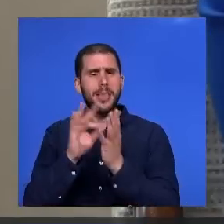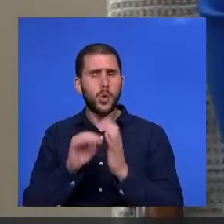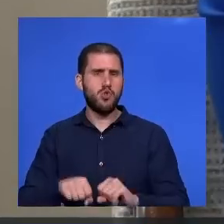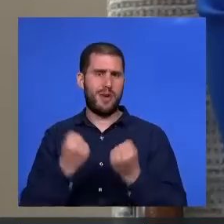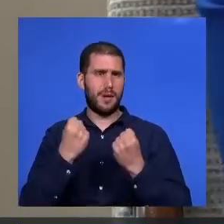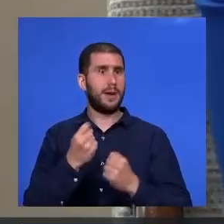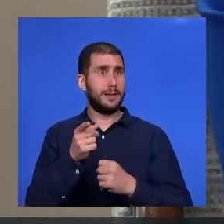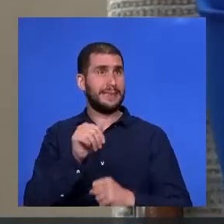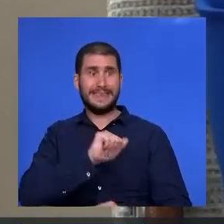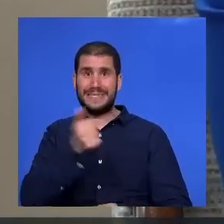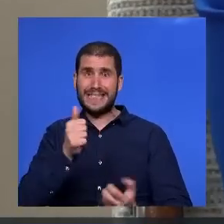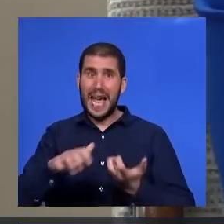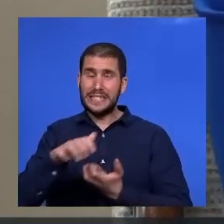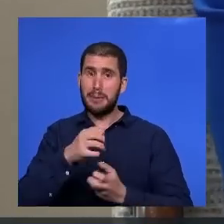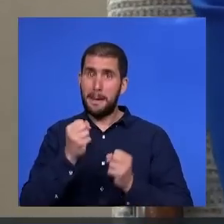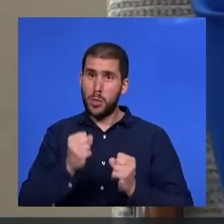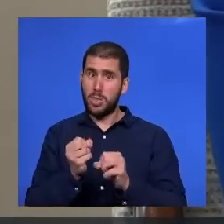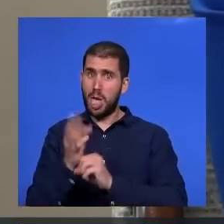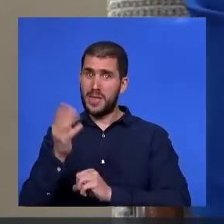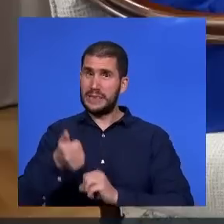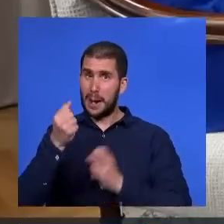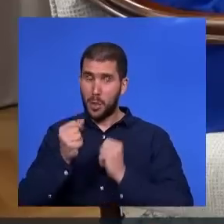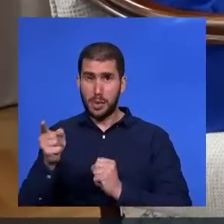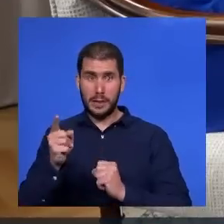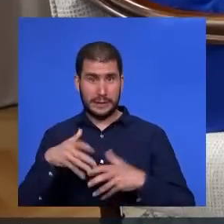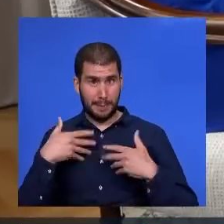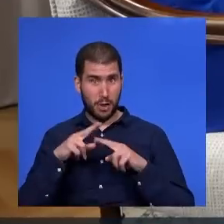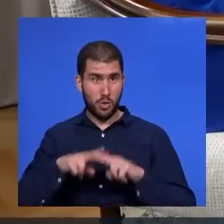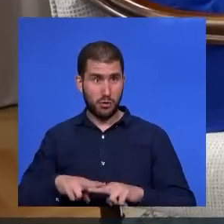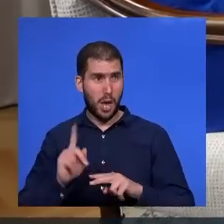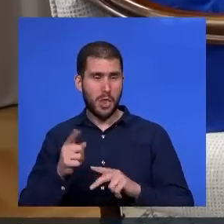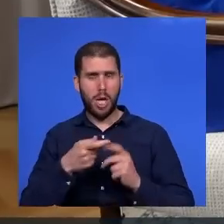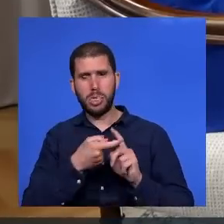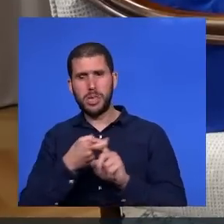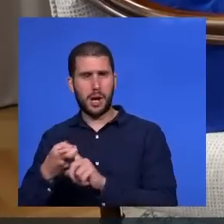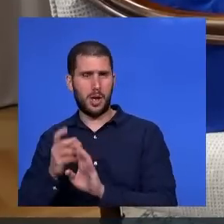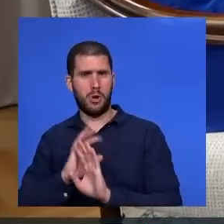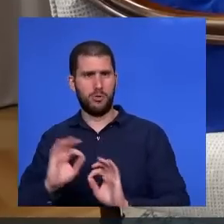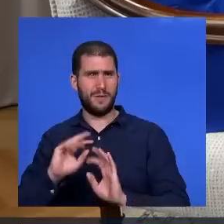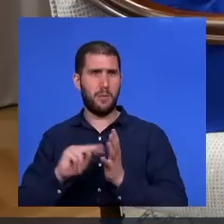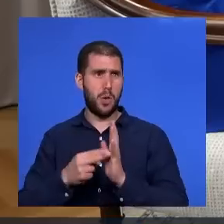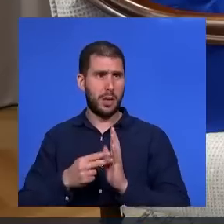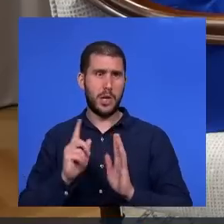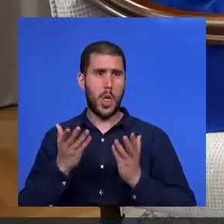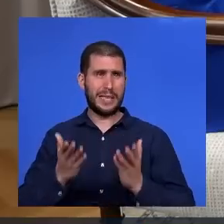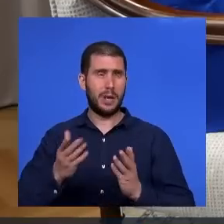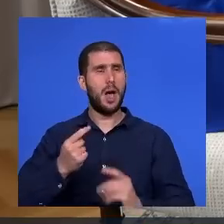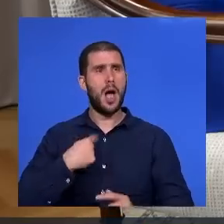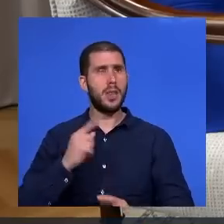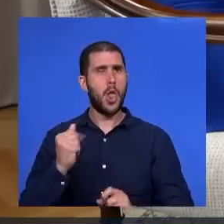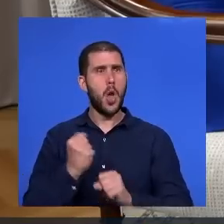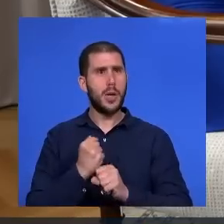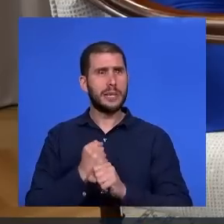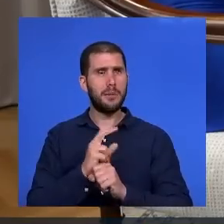בשיא ההסלמה הביטחונית, לפטר את שר הביטחון. אבל אני... שמחת שהוא נשאר? את לא תגררי אותי לשום דבר פוליטי, זה לא יעזור. אני לא עוסק...